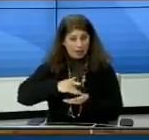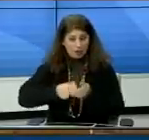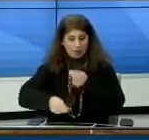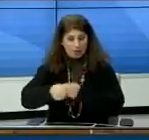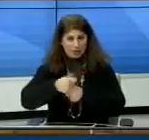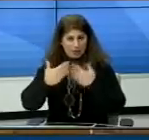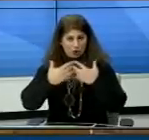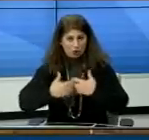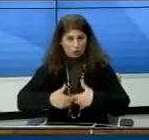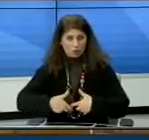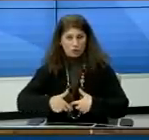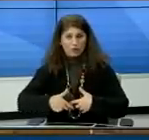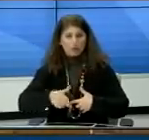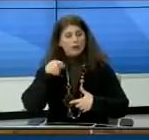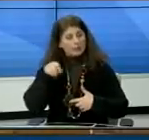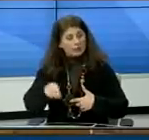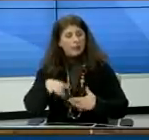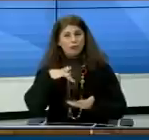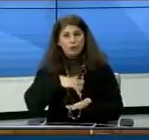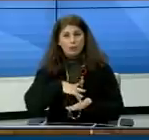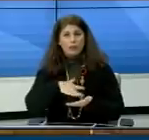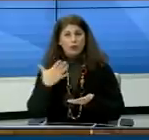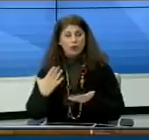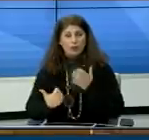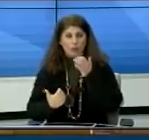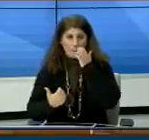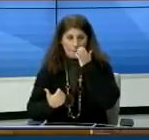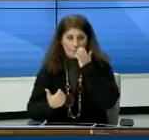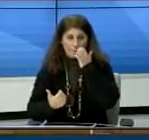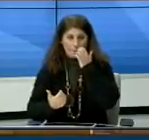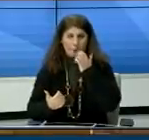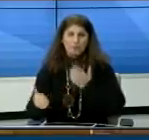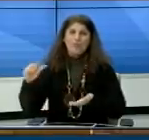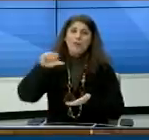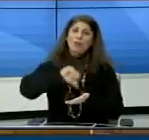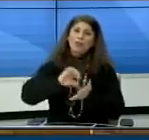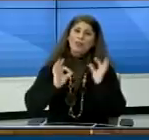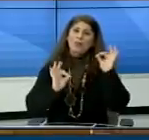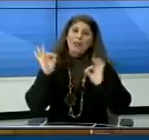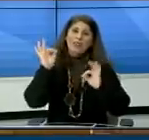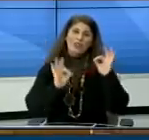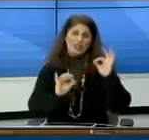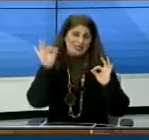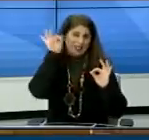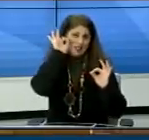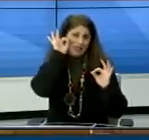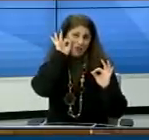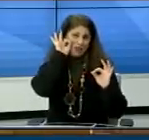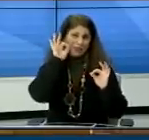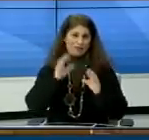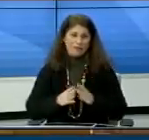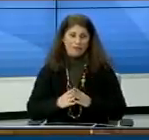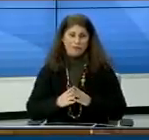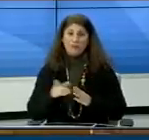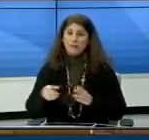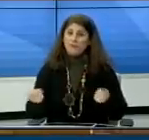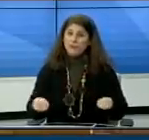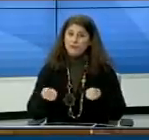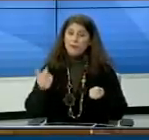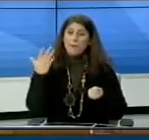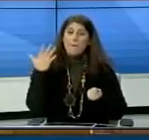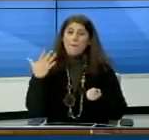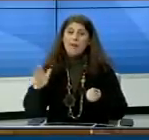Λειτουργιών, που και αυτό βρίσκεται στην πρωτεύουσα της Μακεδονίας, στη Θεσσαλονίκη. Και εργάζονται